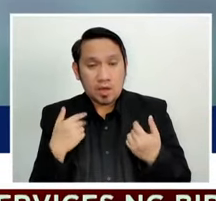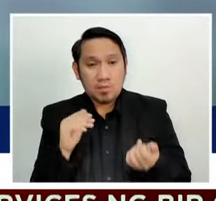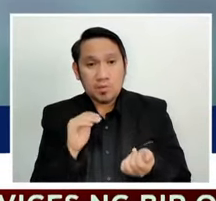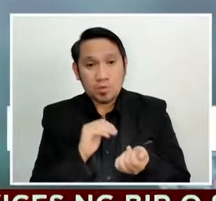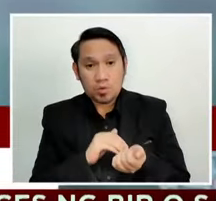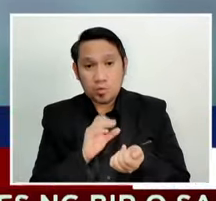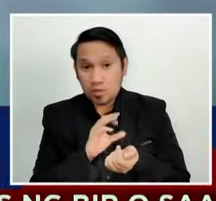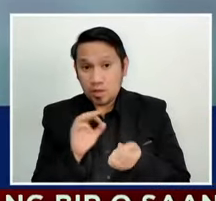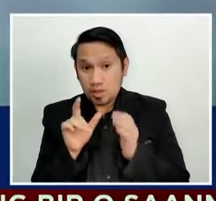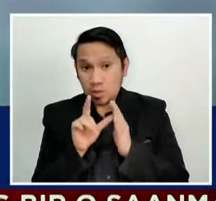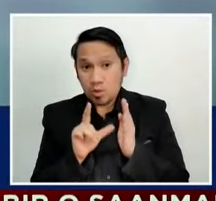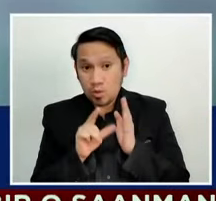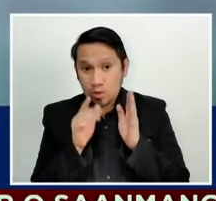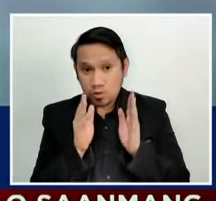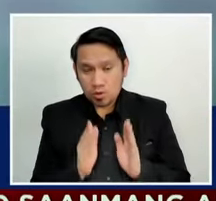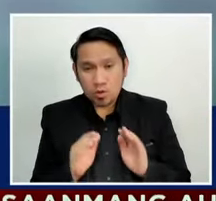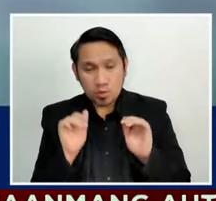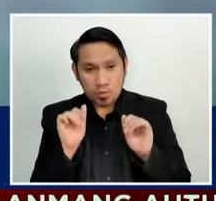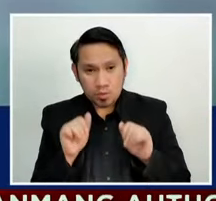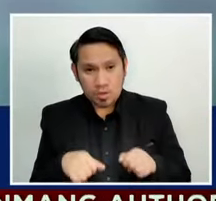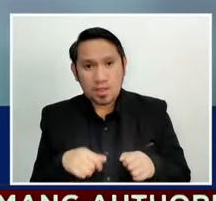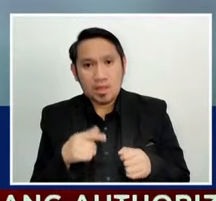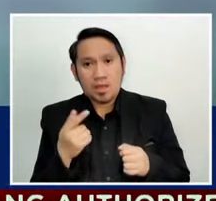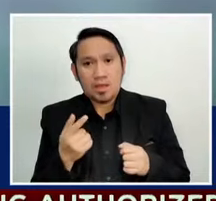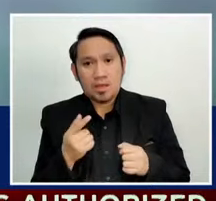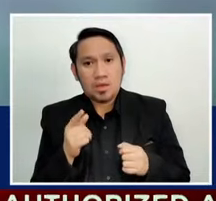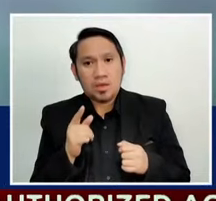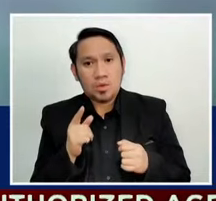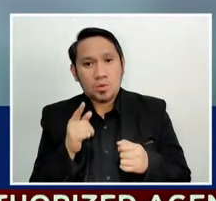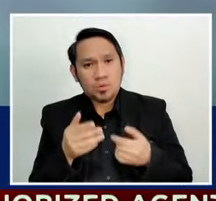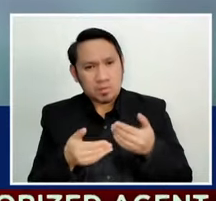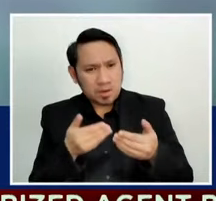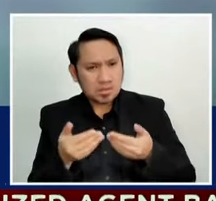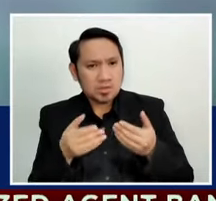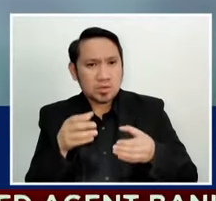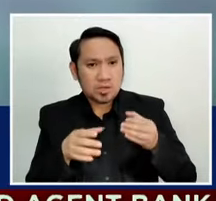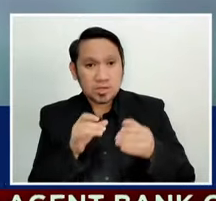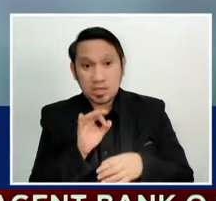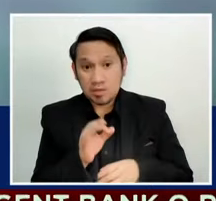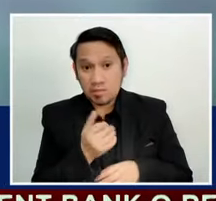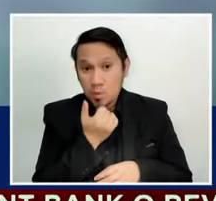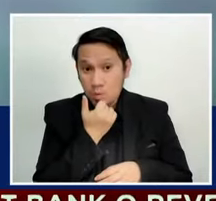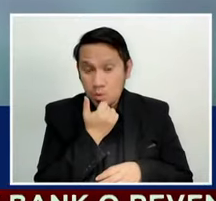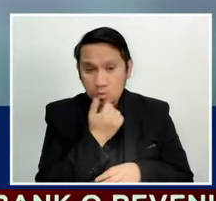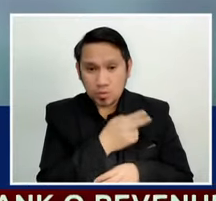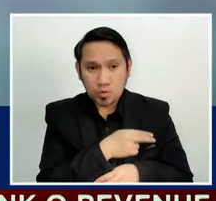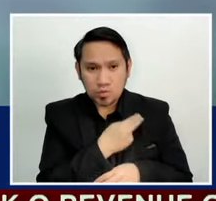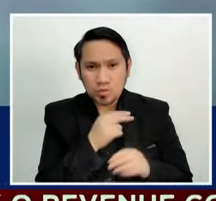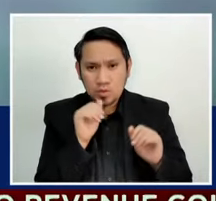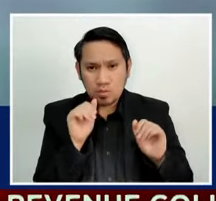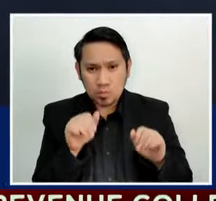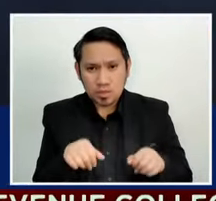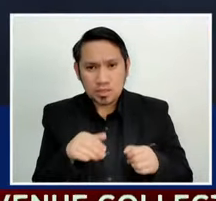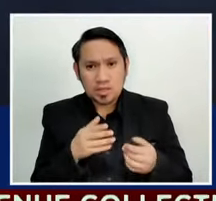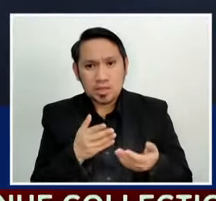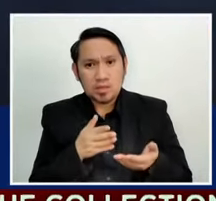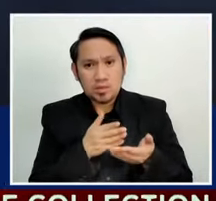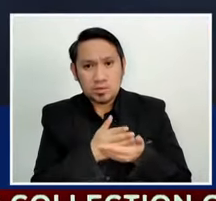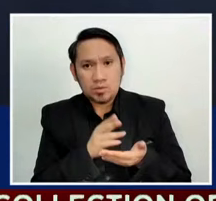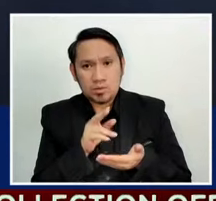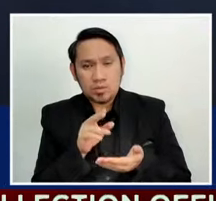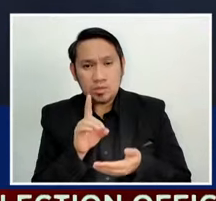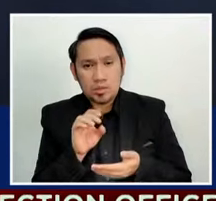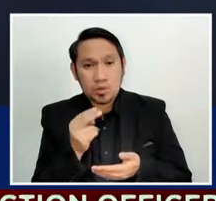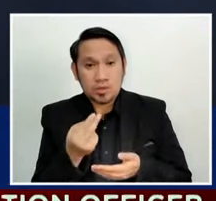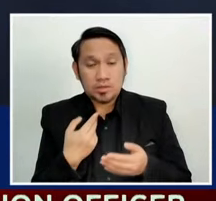na pwede niyang pakinggan kung ano nangyari sa kaso at kung may pagkakamali na pwedeng pasukin ng DOH para ituwid. So may